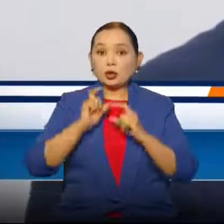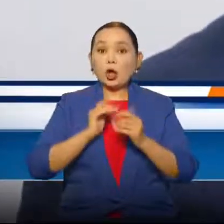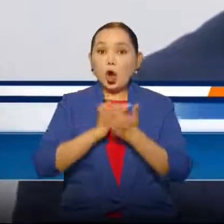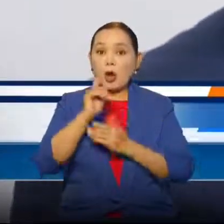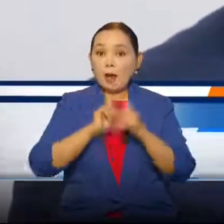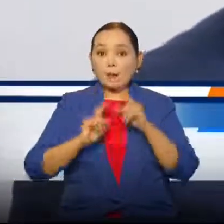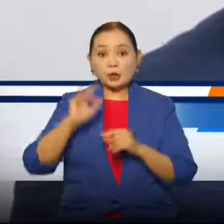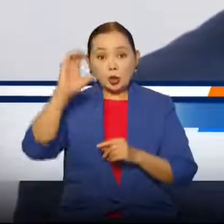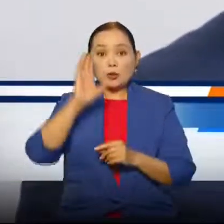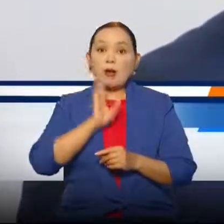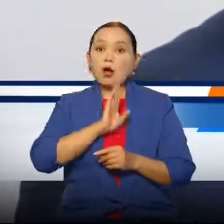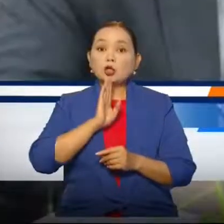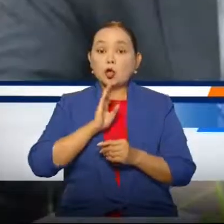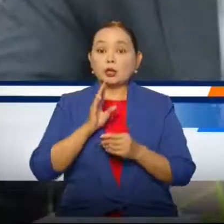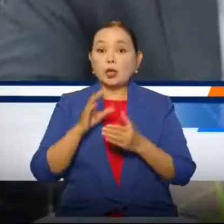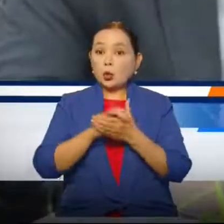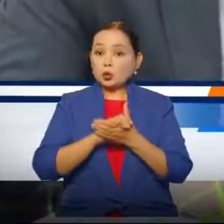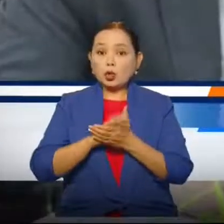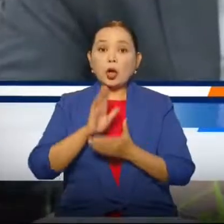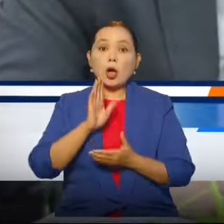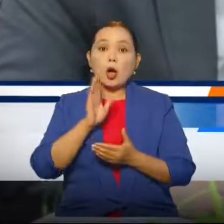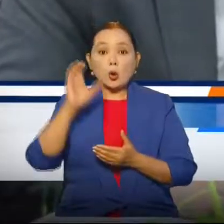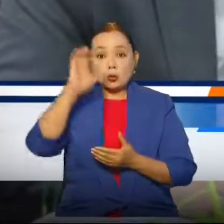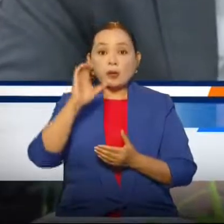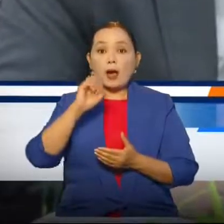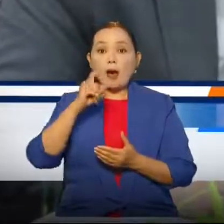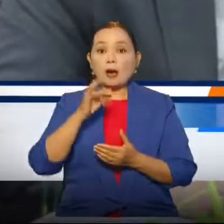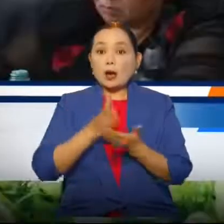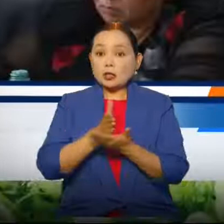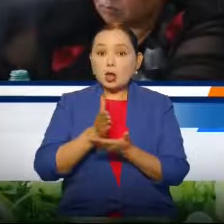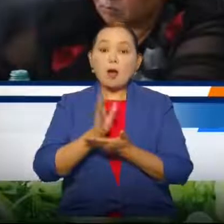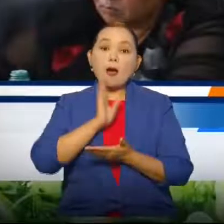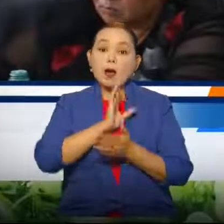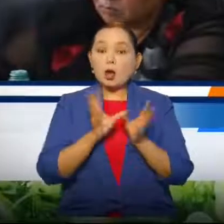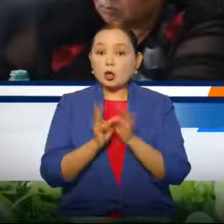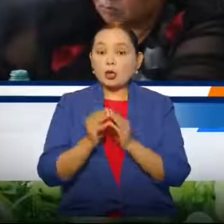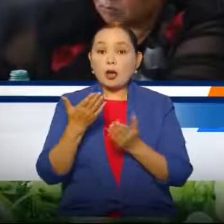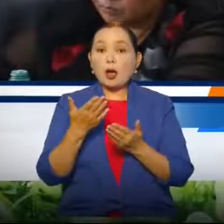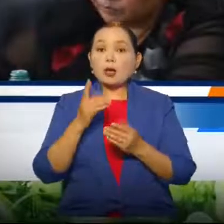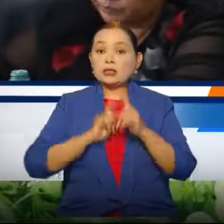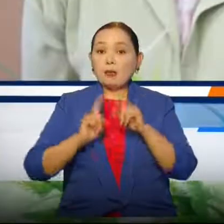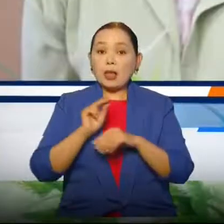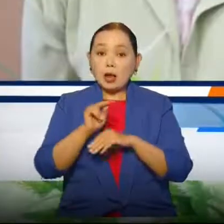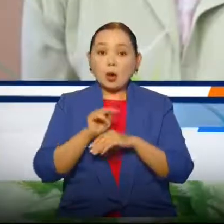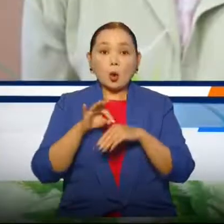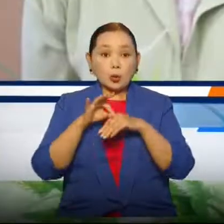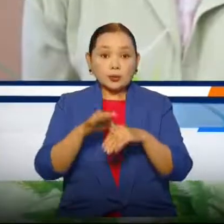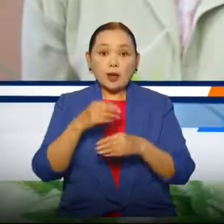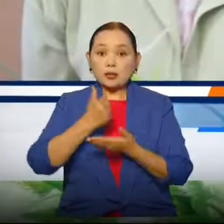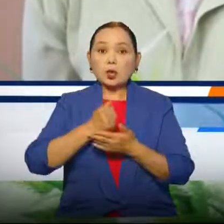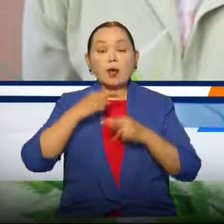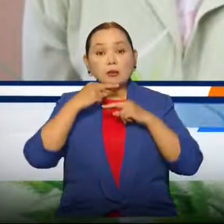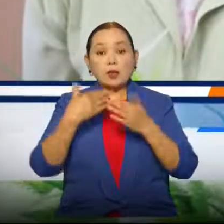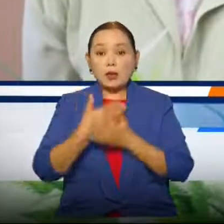palatasi, O'zbekiston Xotin-qizlar oliy uyushmasi hamda O'zbekiston agrar soha ayollari uyushmasi hamkorlikda ilmiy seminar bo'lib o'tdi. Mazkur tadbirda asosiy e'tibor